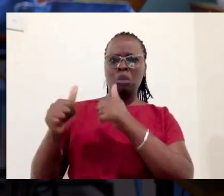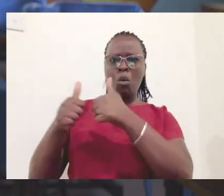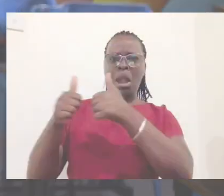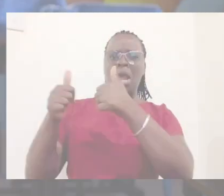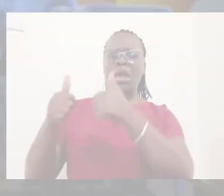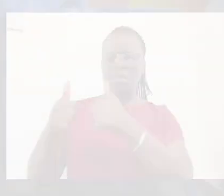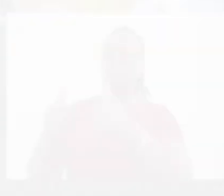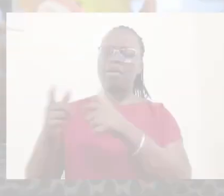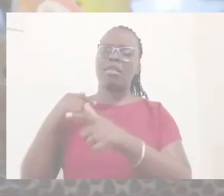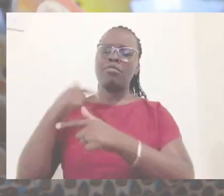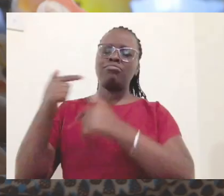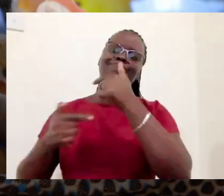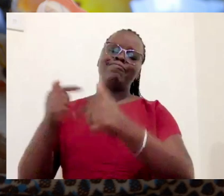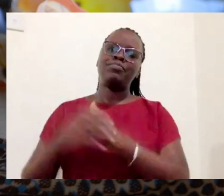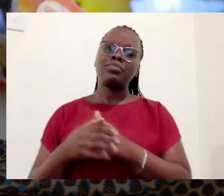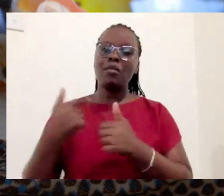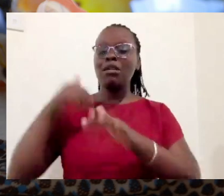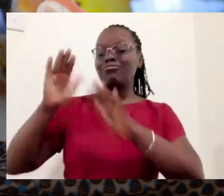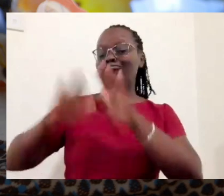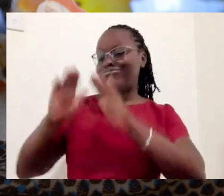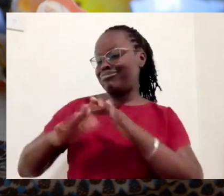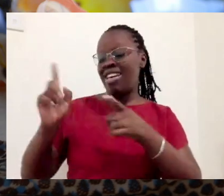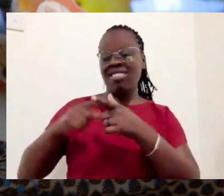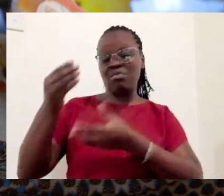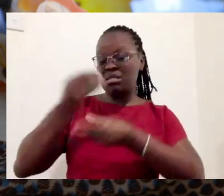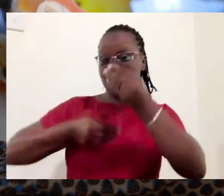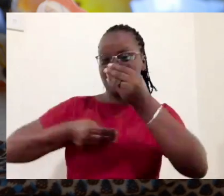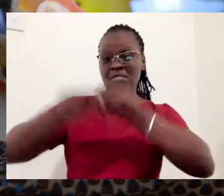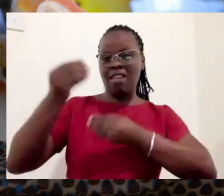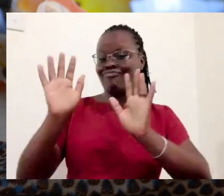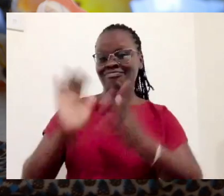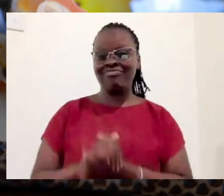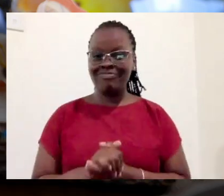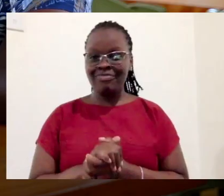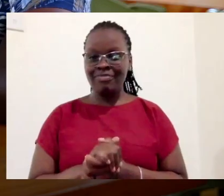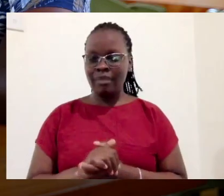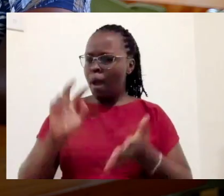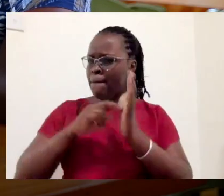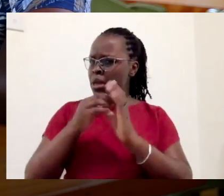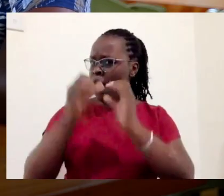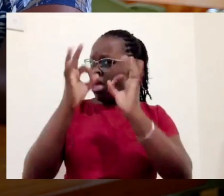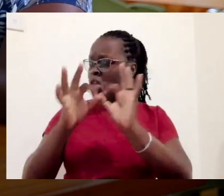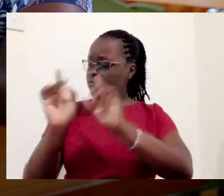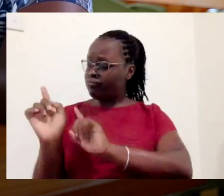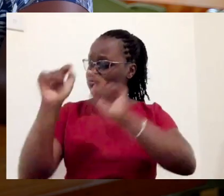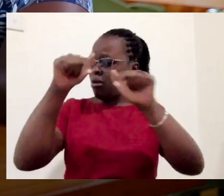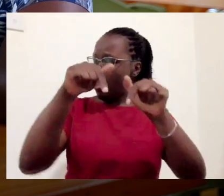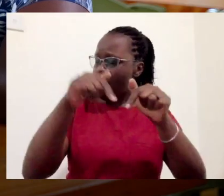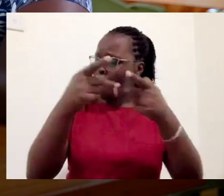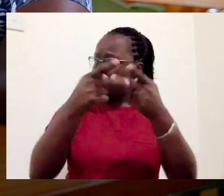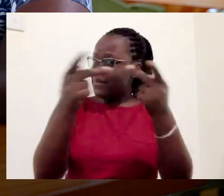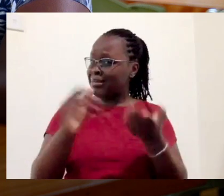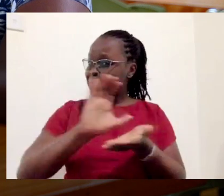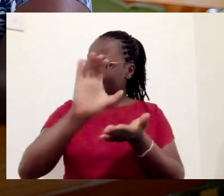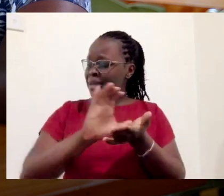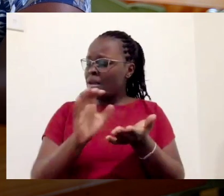venye nimeangalia, na ninashona, nauza. Kwa hivyo kama haungekuwa umejiunga na mradi huu